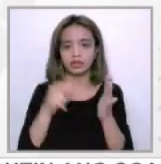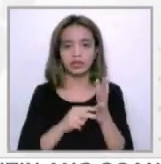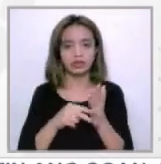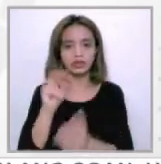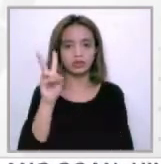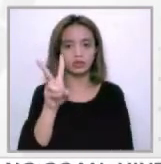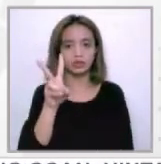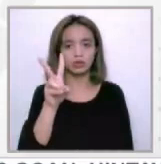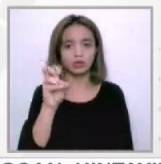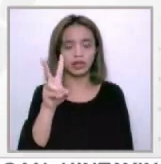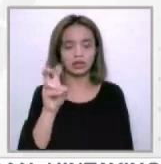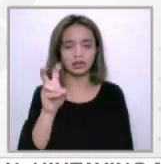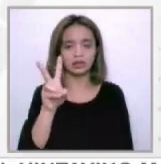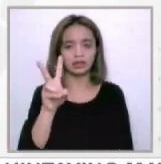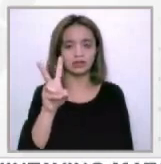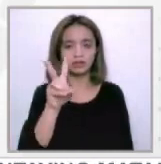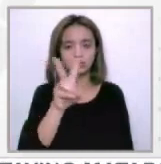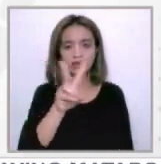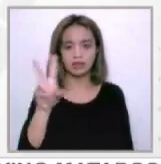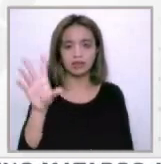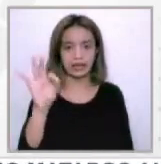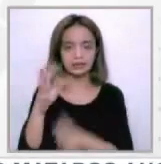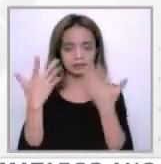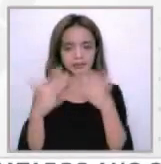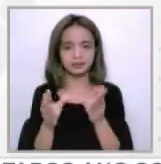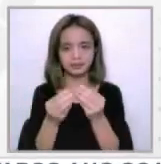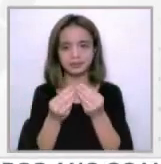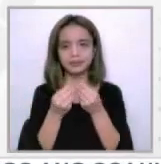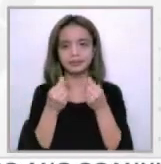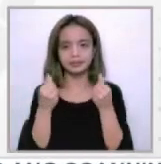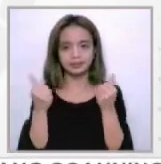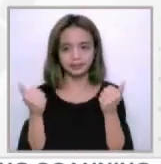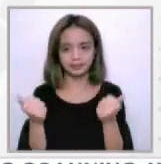2,229 naman ang mga nakarecover kahapon, kaya nasa